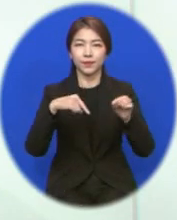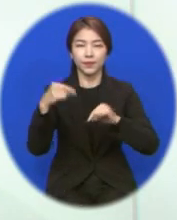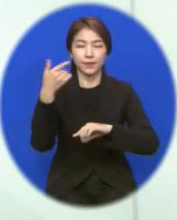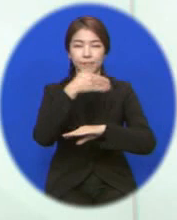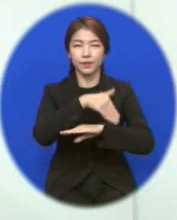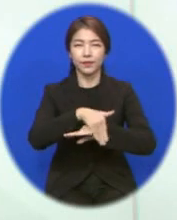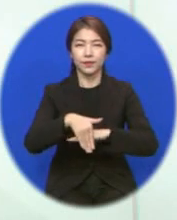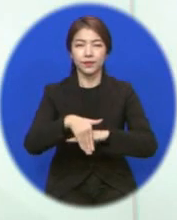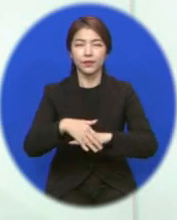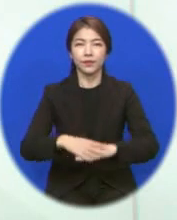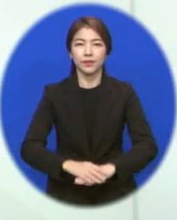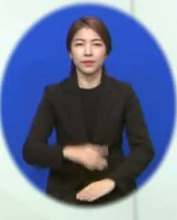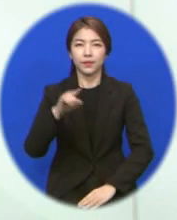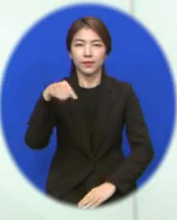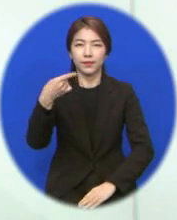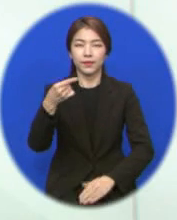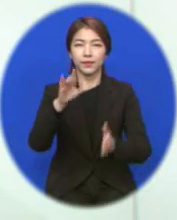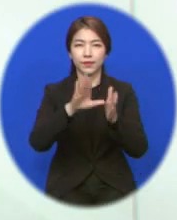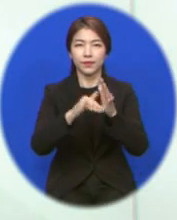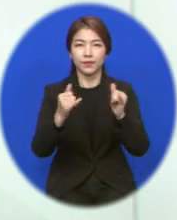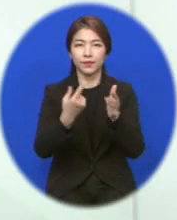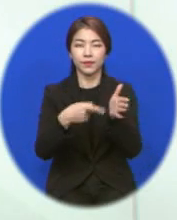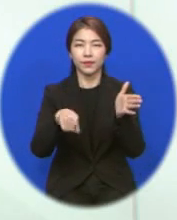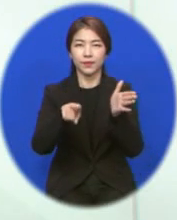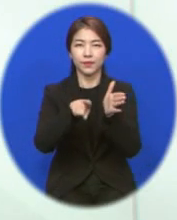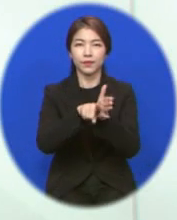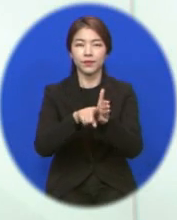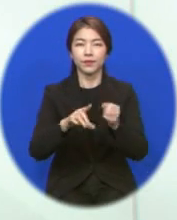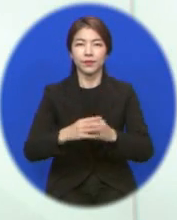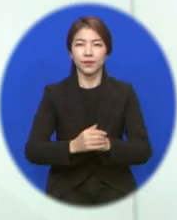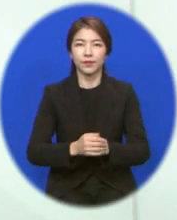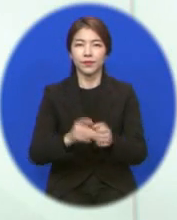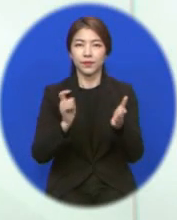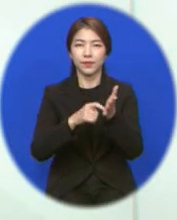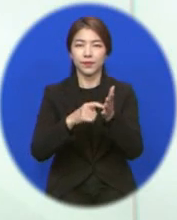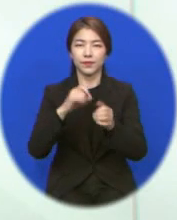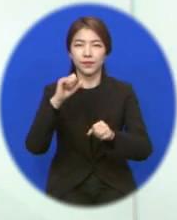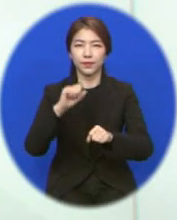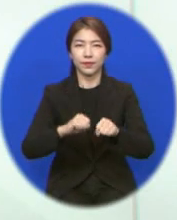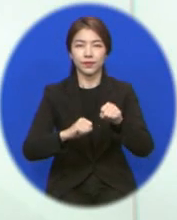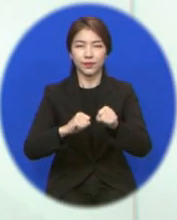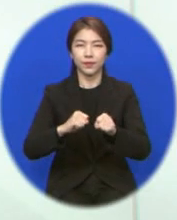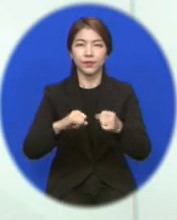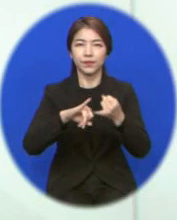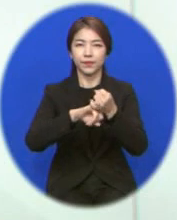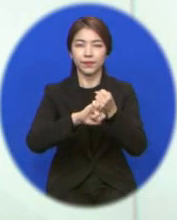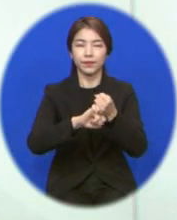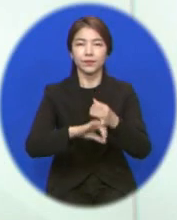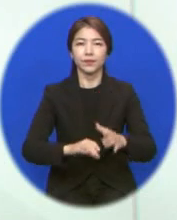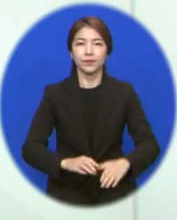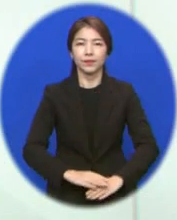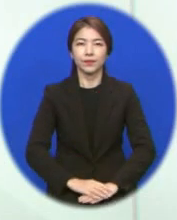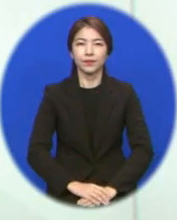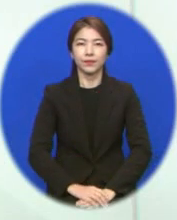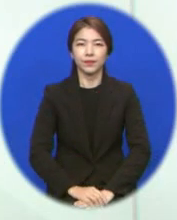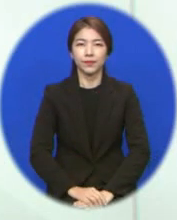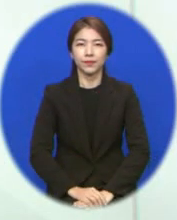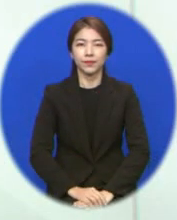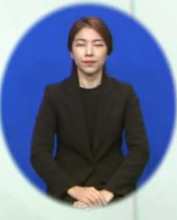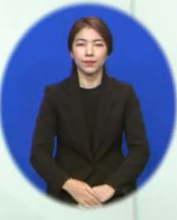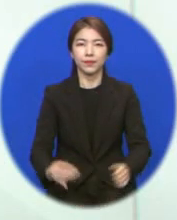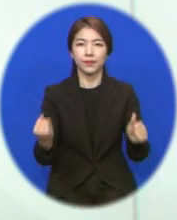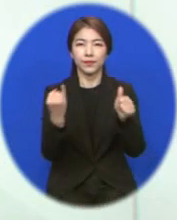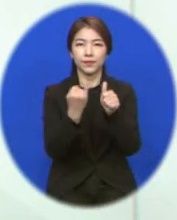모든정책중최우선순위인인구정책을 다음세대를위해시급히시행할것입니다.우리는